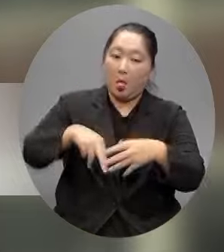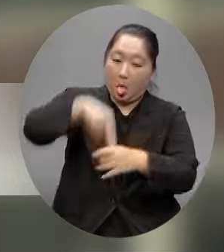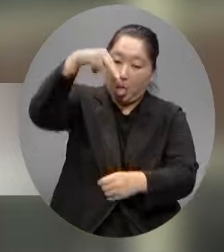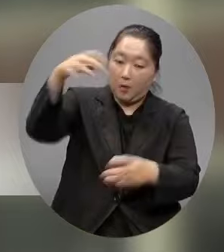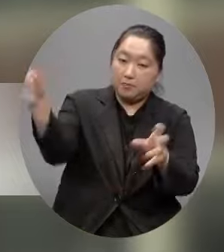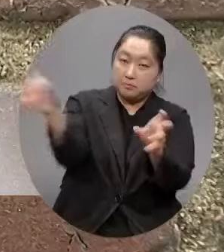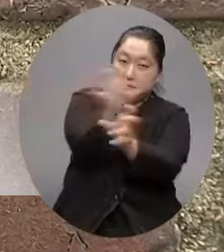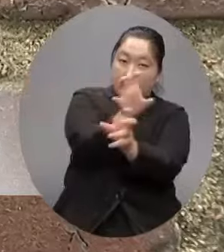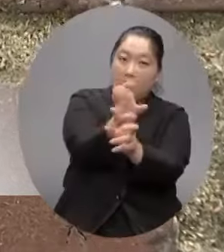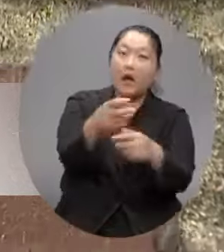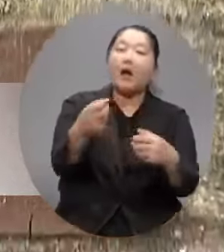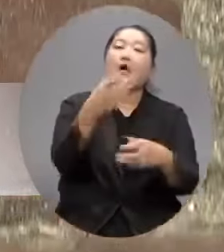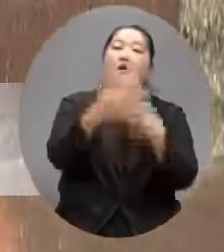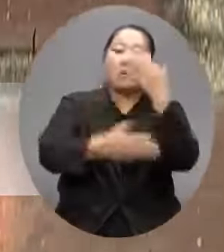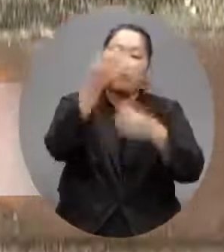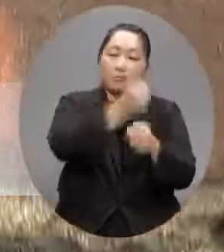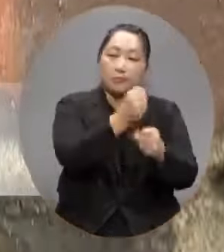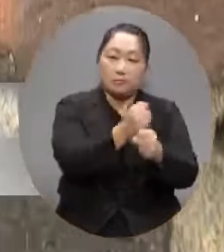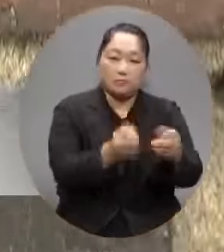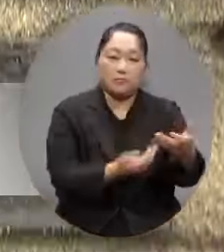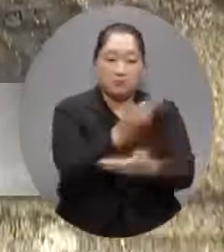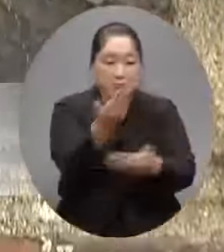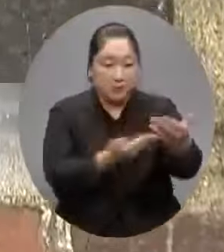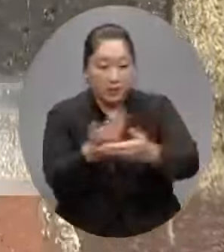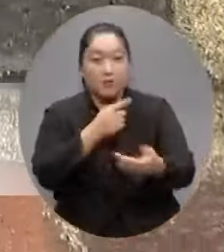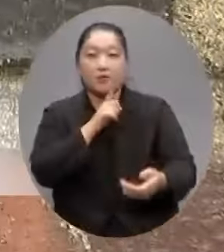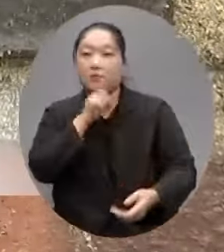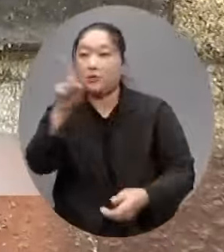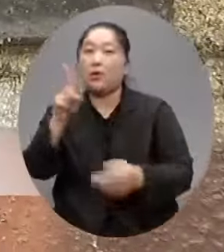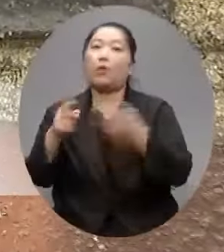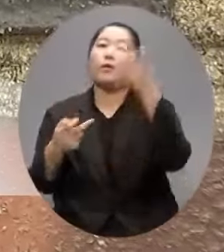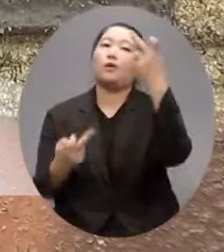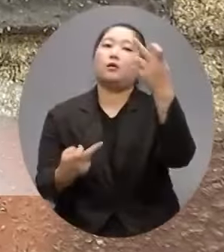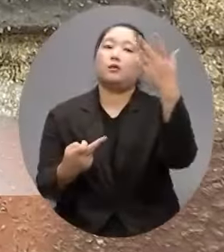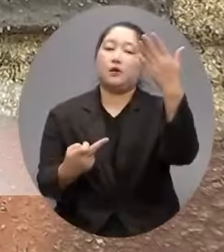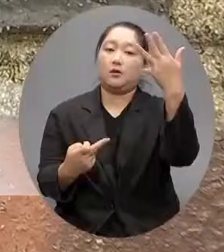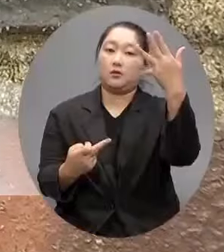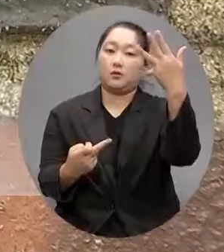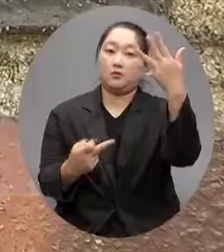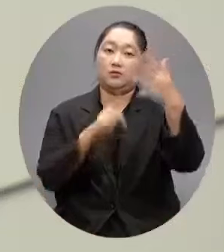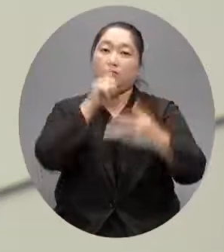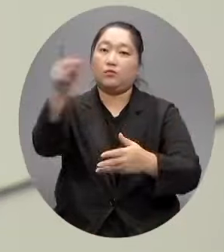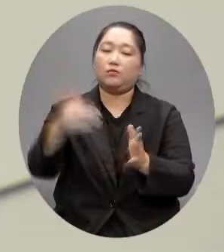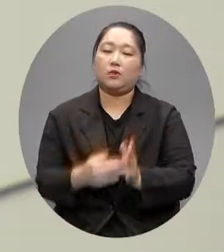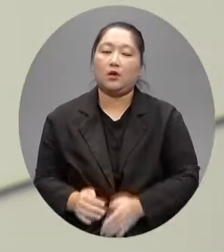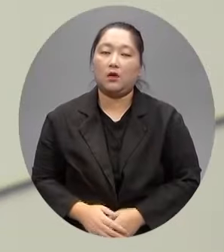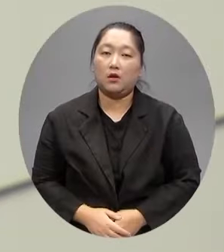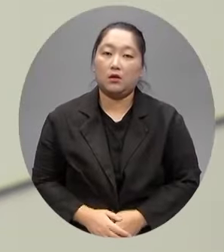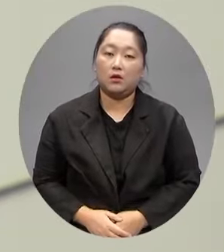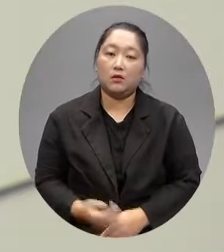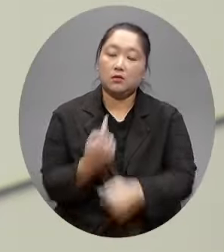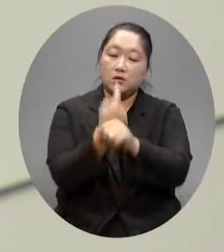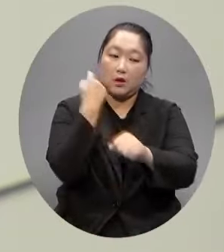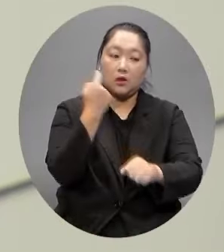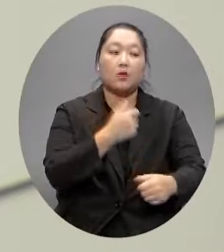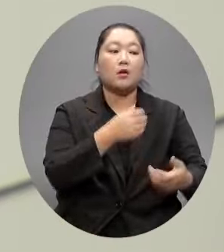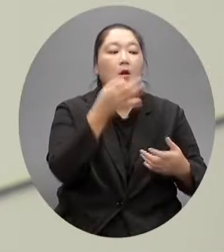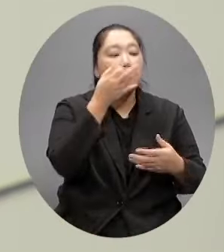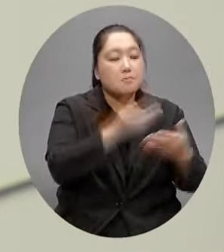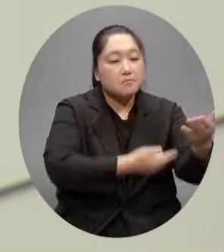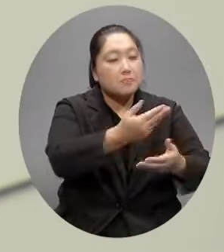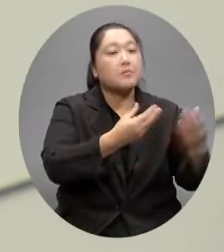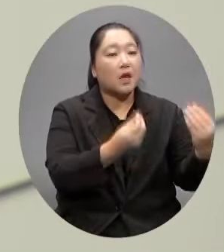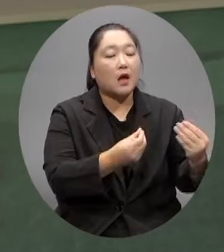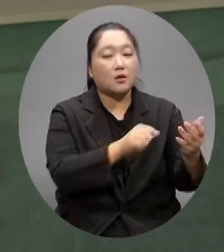딥페이크 음란물을 만들어 돌려봤다는 신고가 지난 12일 접수됐기 때문입니다. 이미 지난해 돌려보고 지웠는데